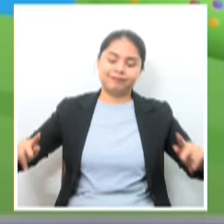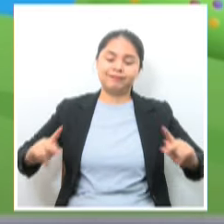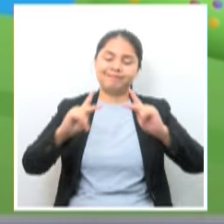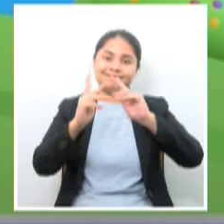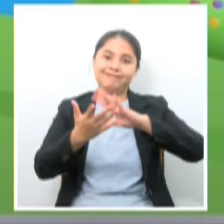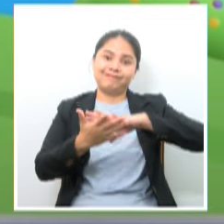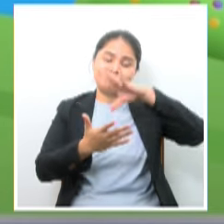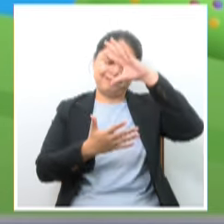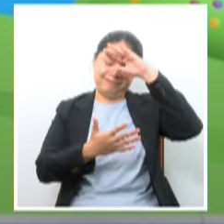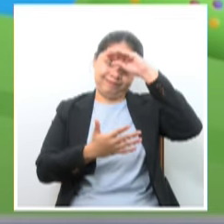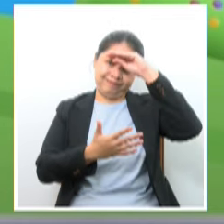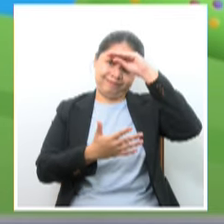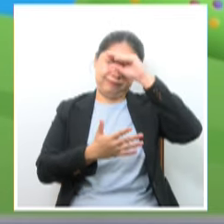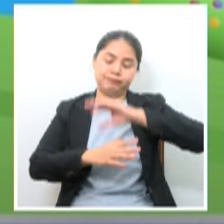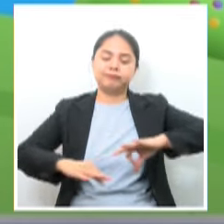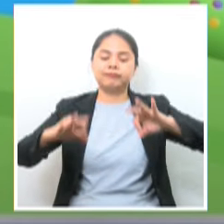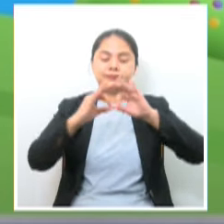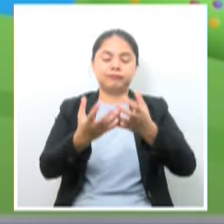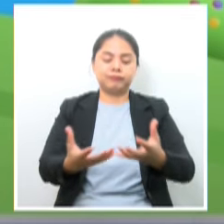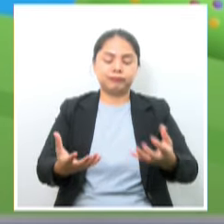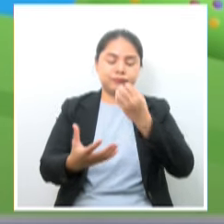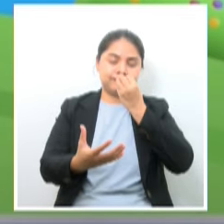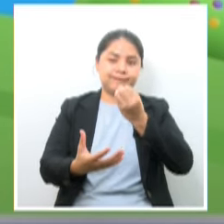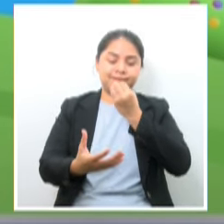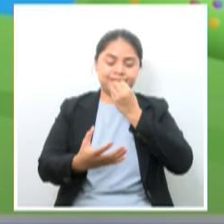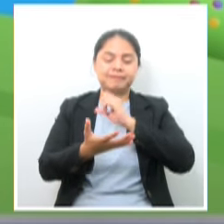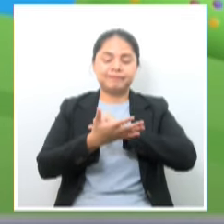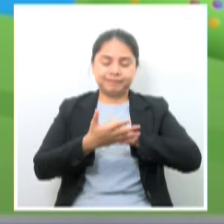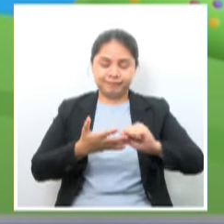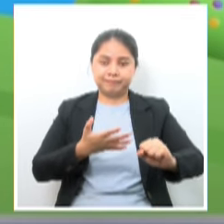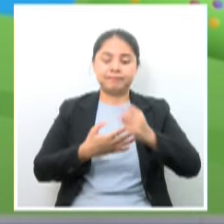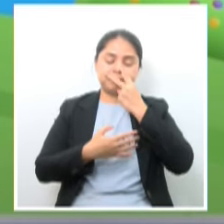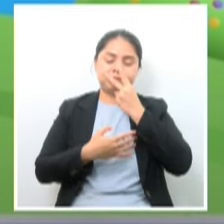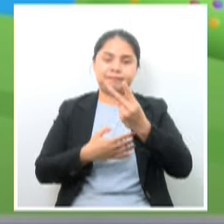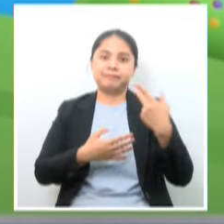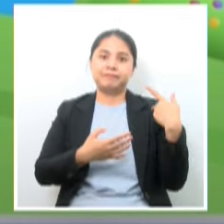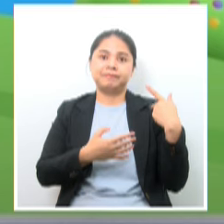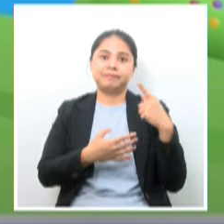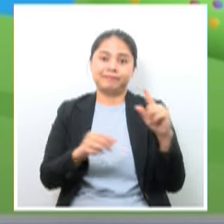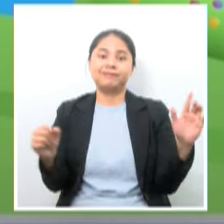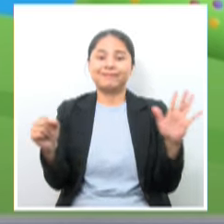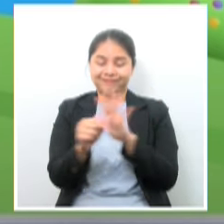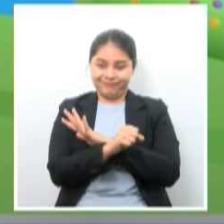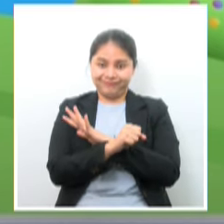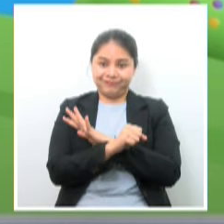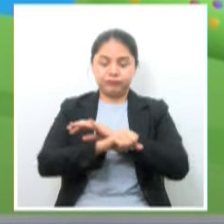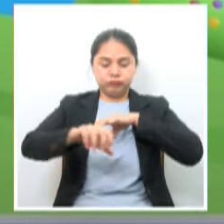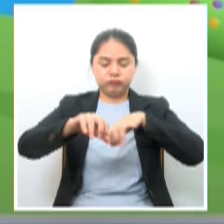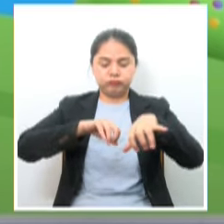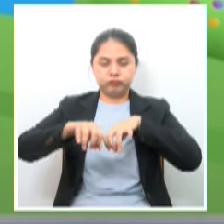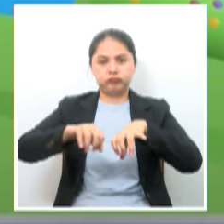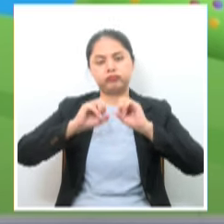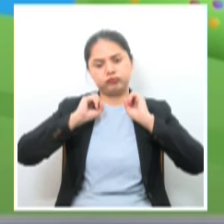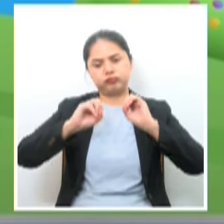ได้รับประทานอาหารที่ถูกสุขลักษณะนะครับมีคุณค่าทางอาหารครบทั้ง5หมู่นะครับเรื่องการจัดการเรียนการสอ